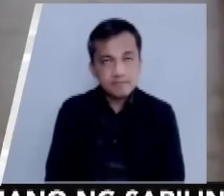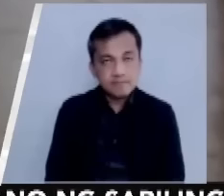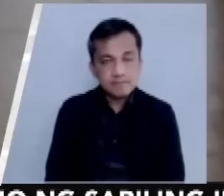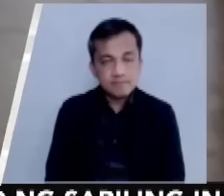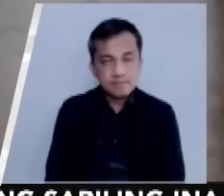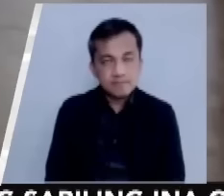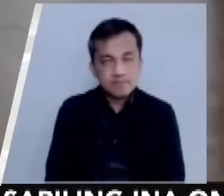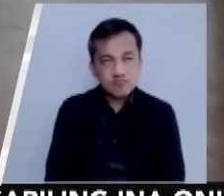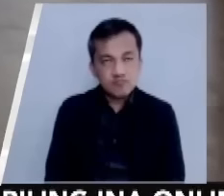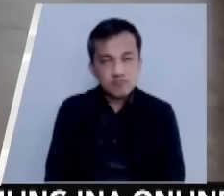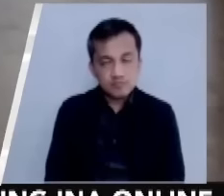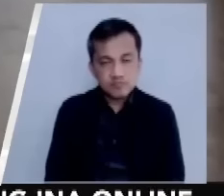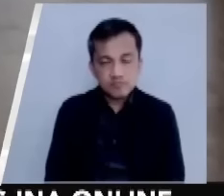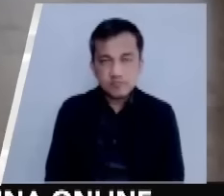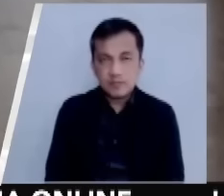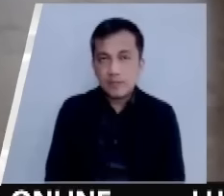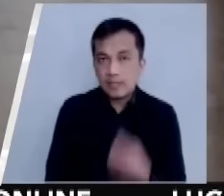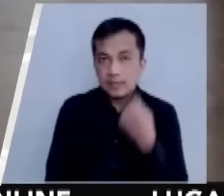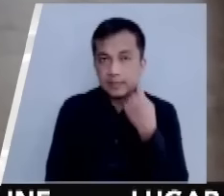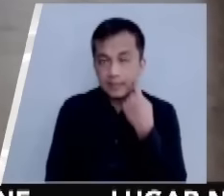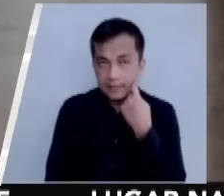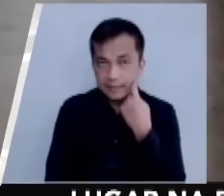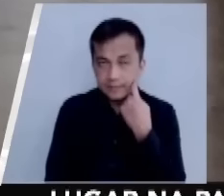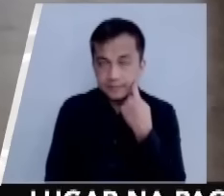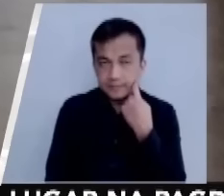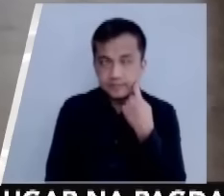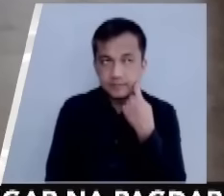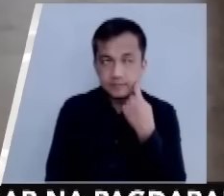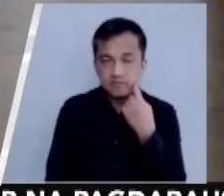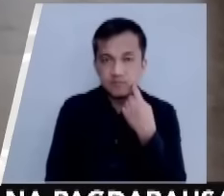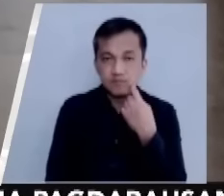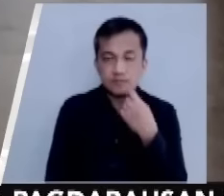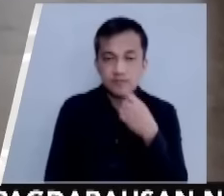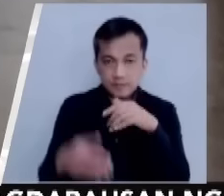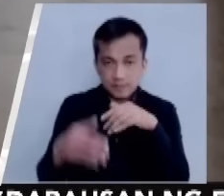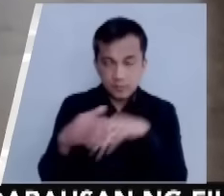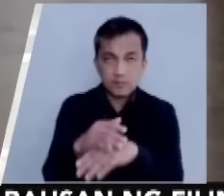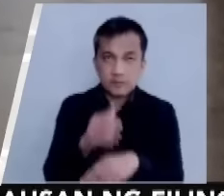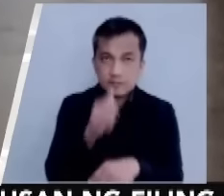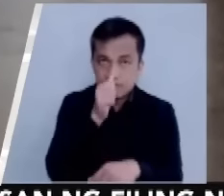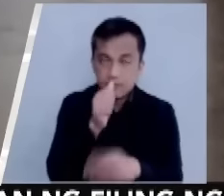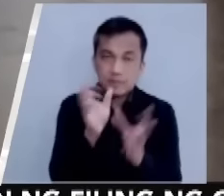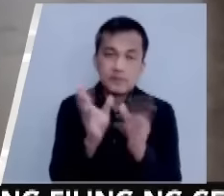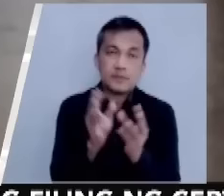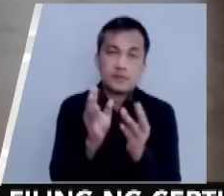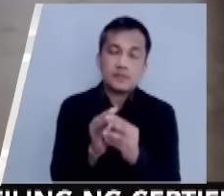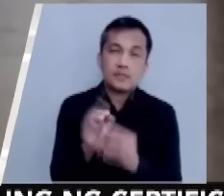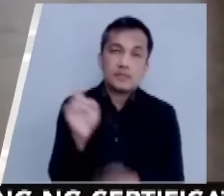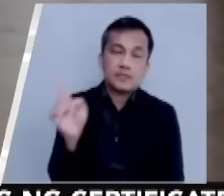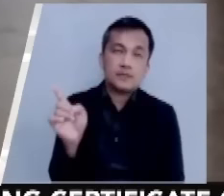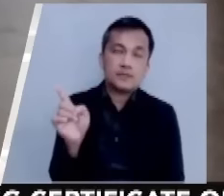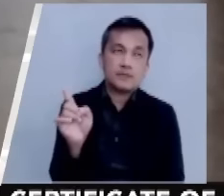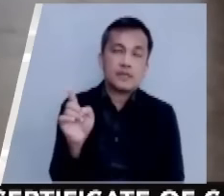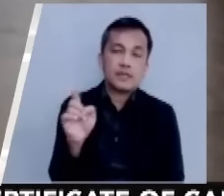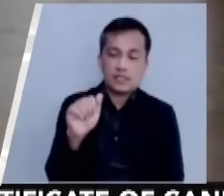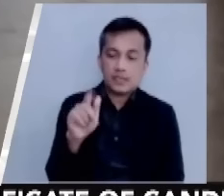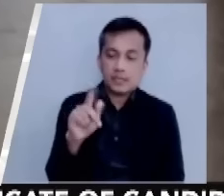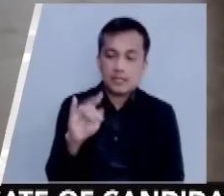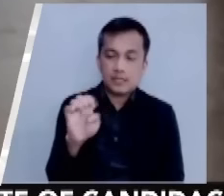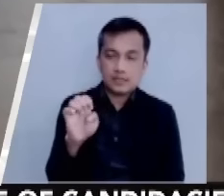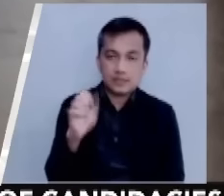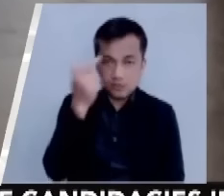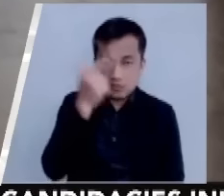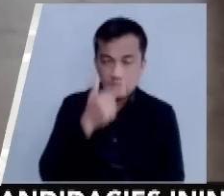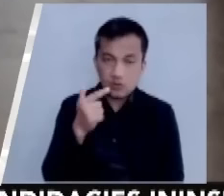Vicky, kanina ay nung pumasok nga sa executive session itong si Alice Goh at ang mga senador,